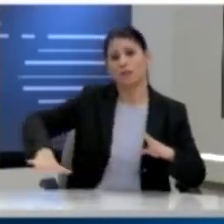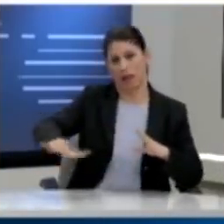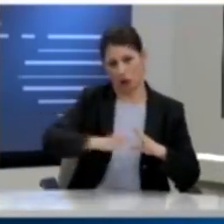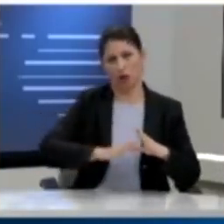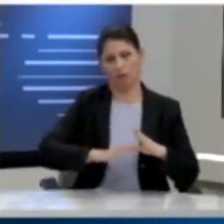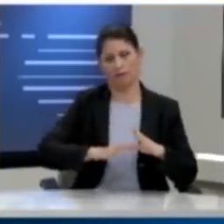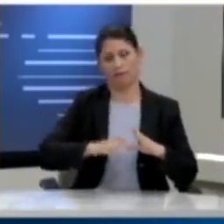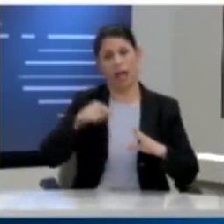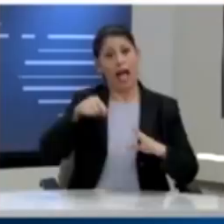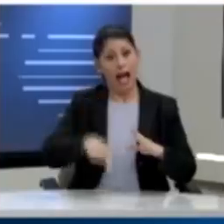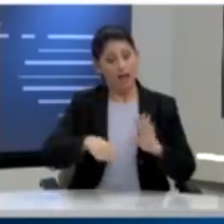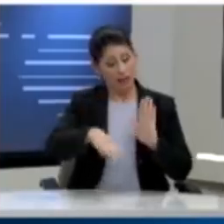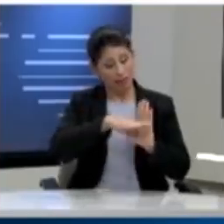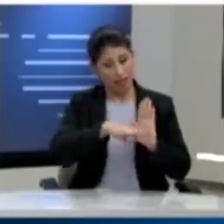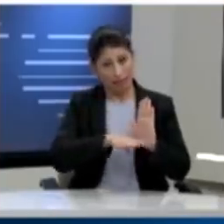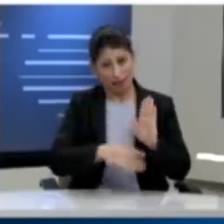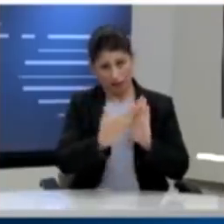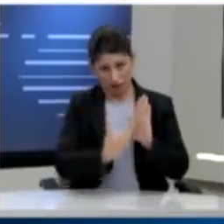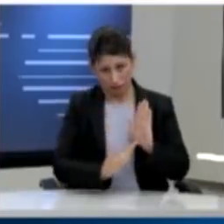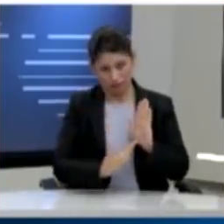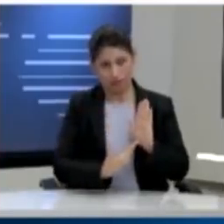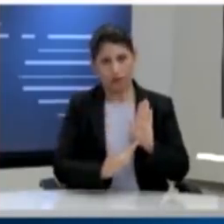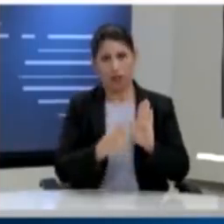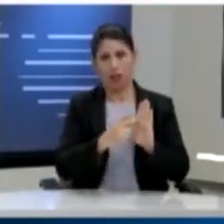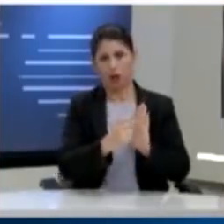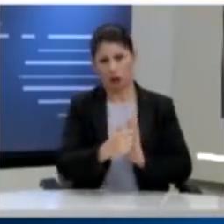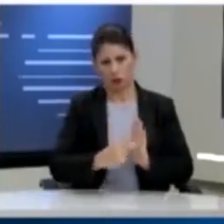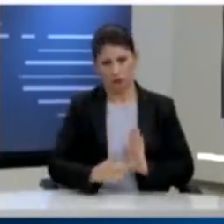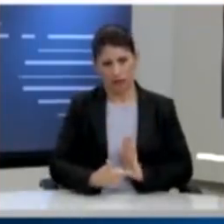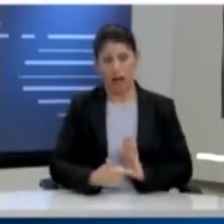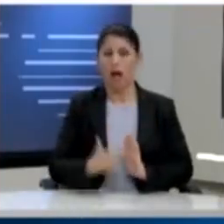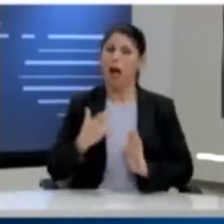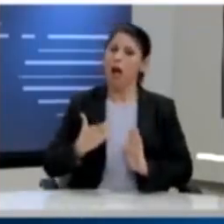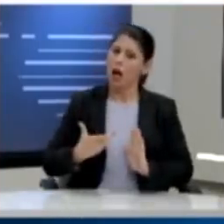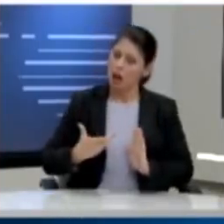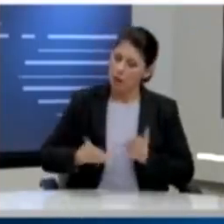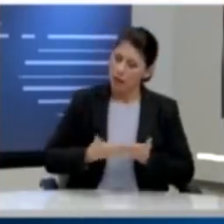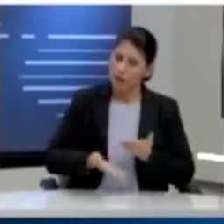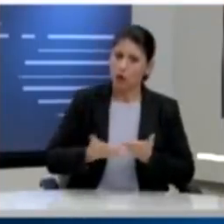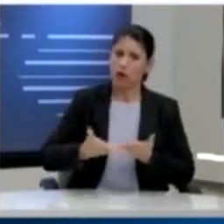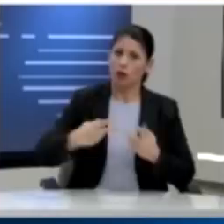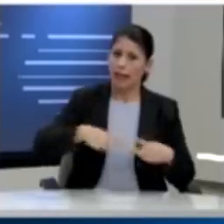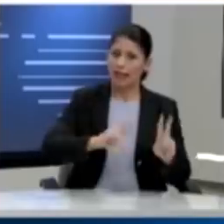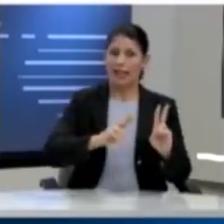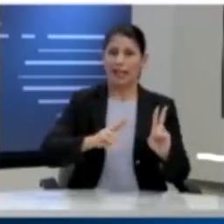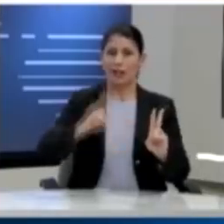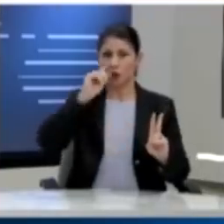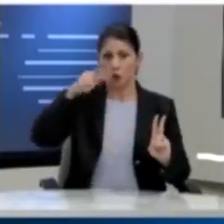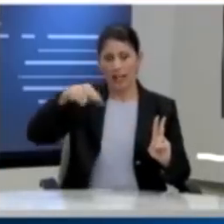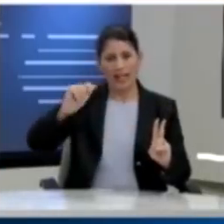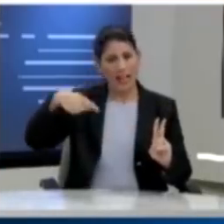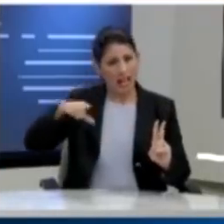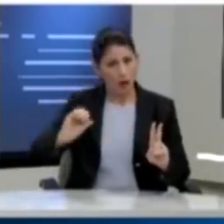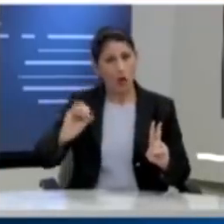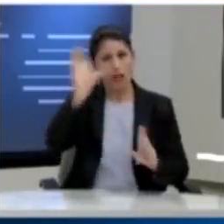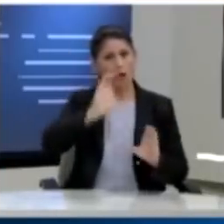περιοχή. Αυτές οι διατάξεις, οι οποίες διευκολύνουν την υλοποίηση των σχεδιασμών του ΝΑΤΟ, της